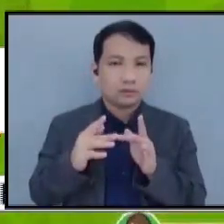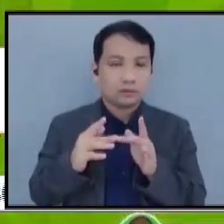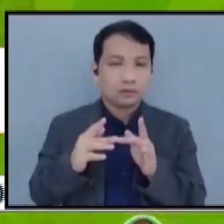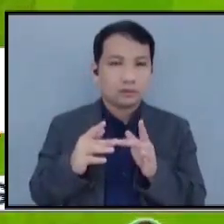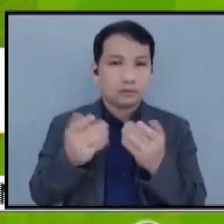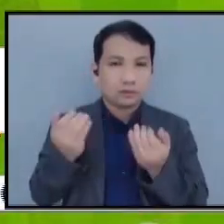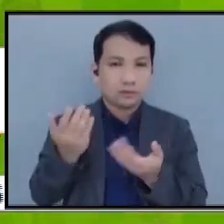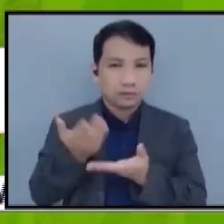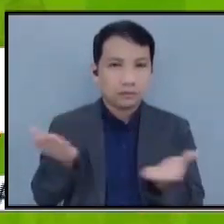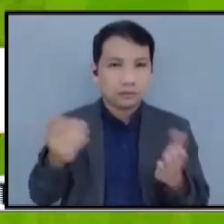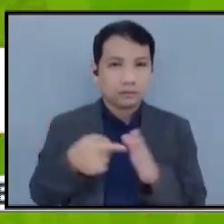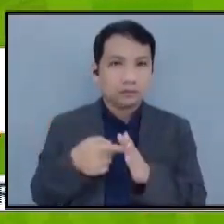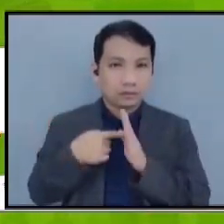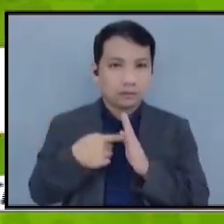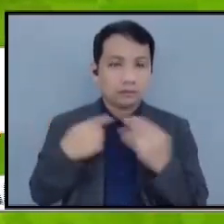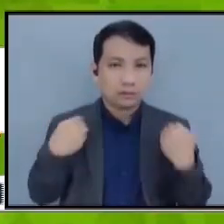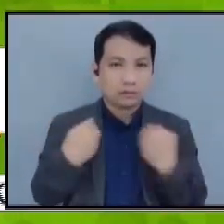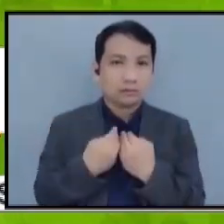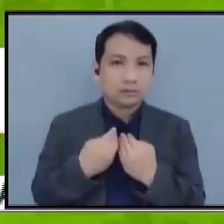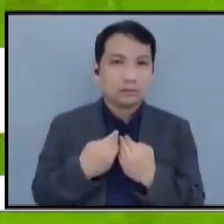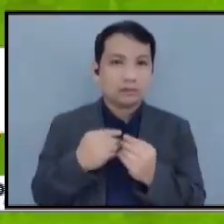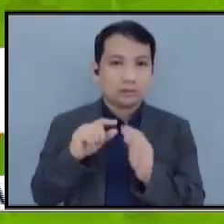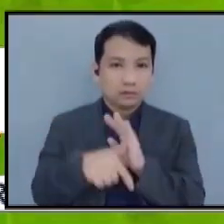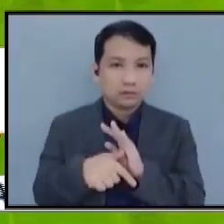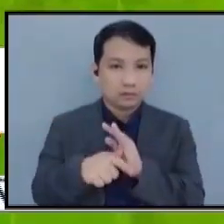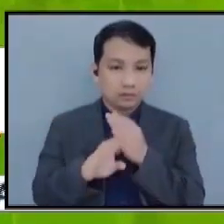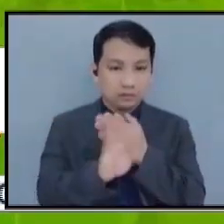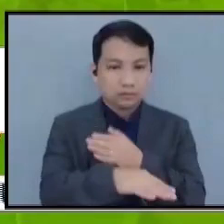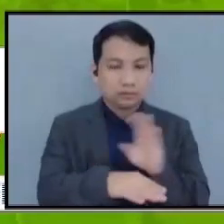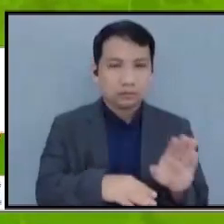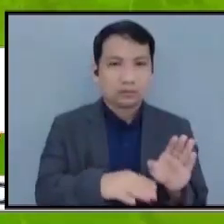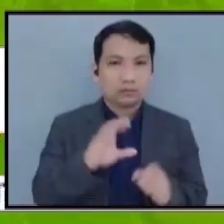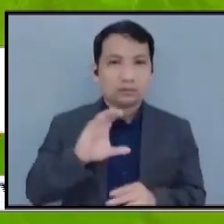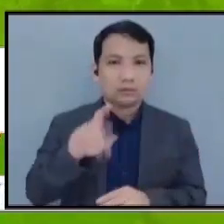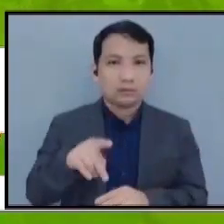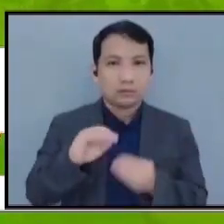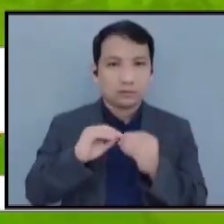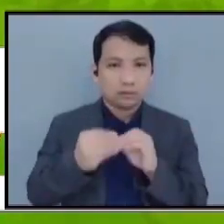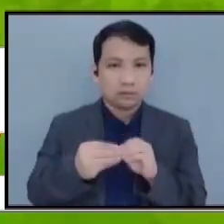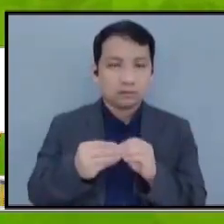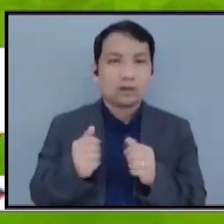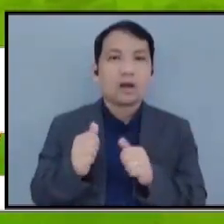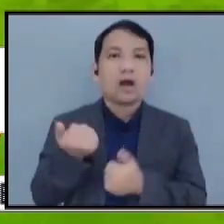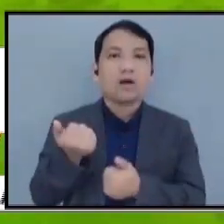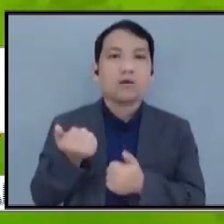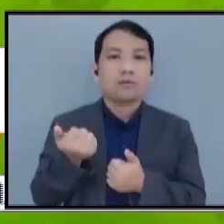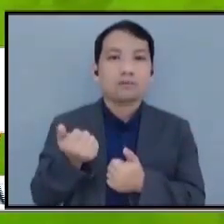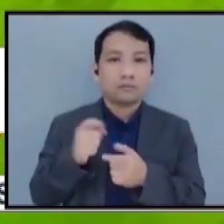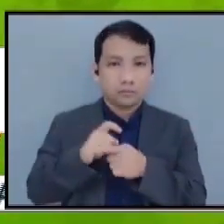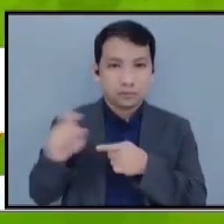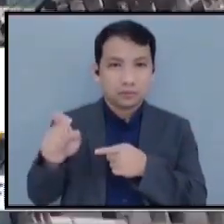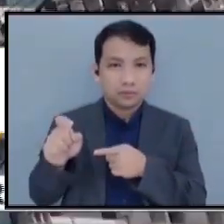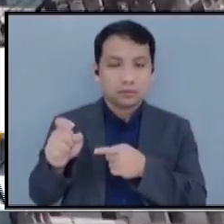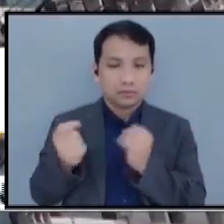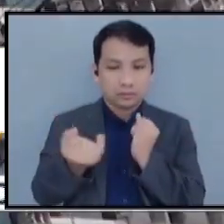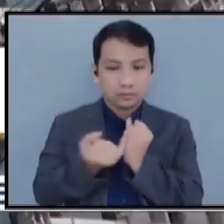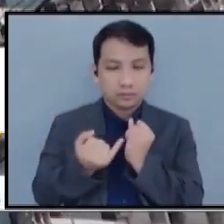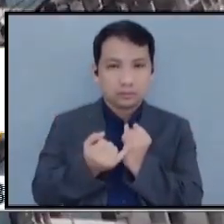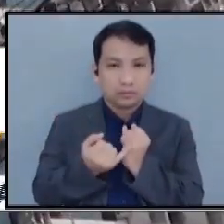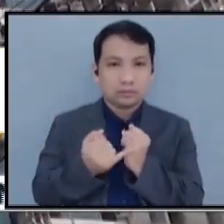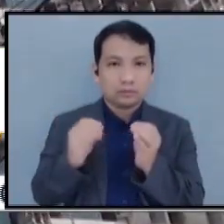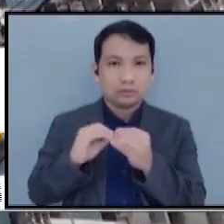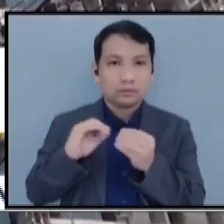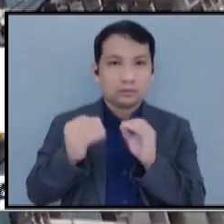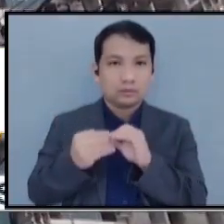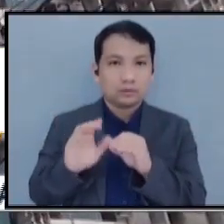sa mga miyembro ng callback sa kanilang mobile number sa pamamagitan ng pag-text sa PH call back space mobile number na